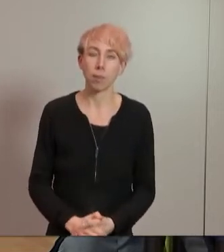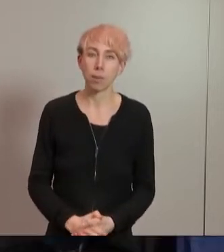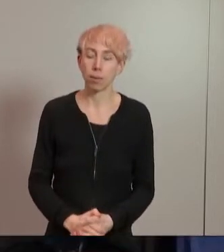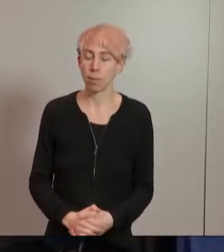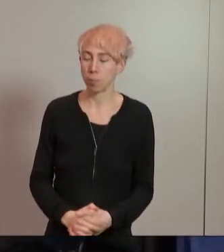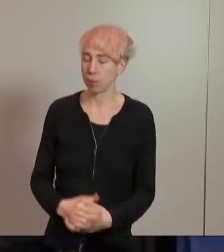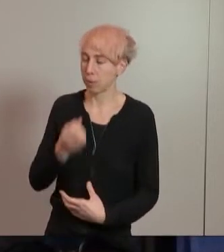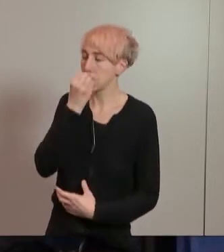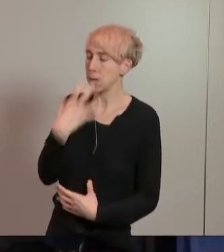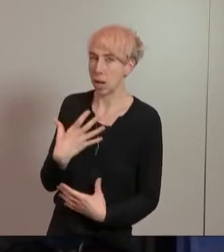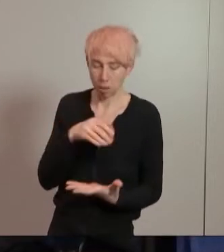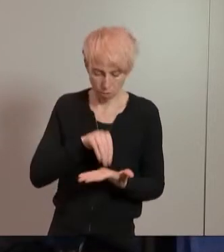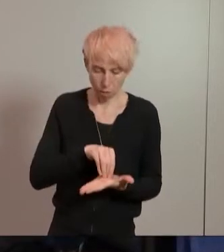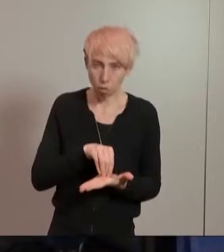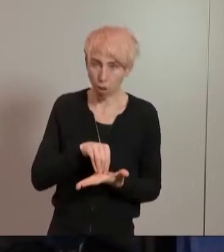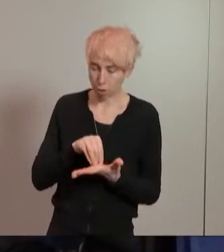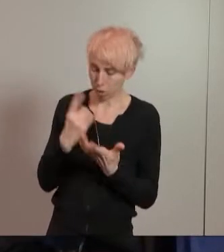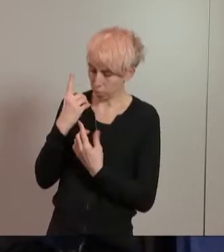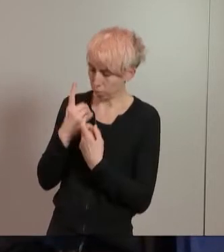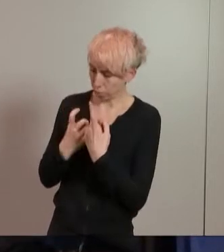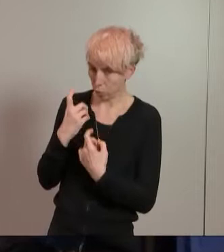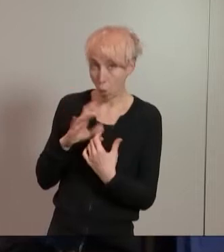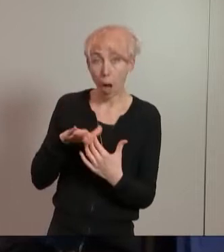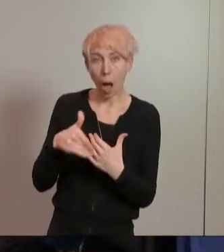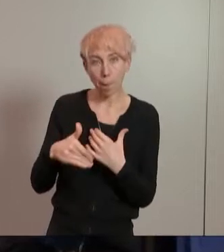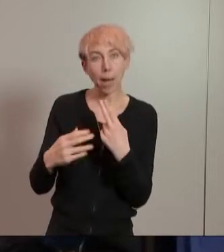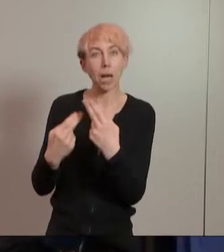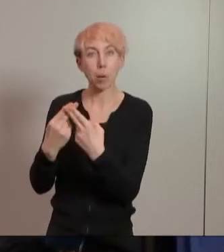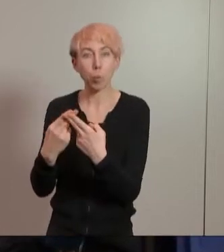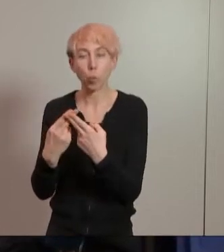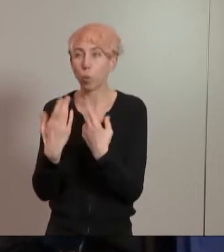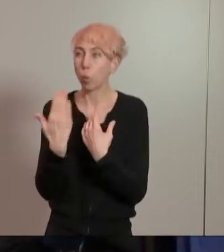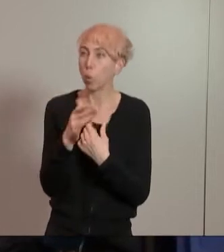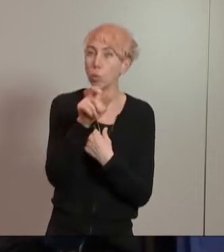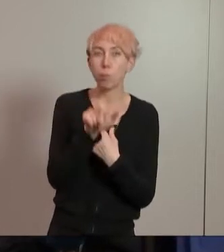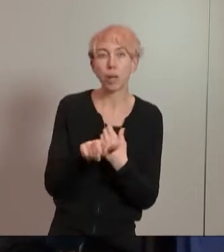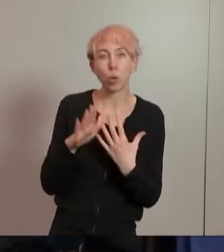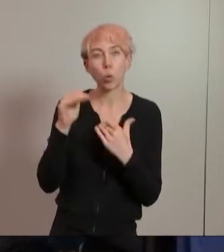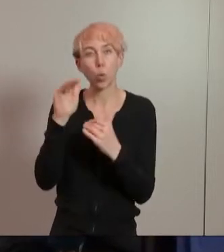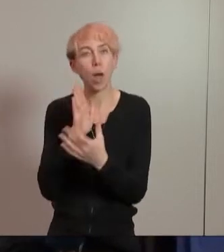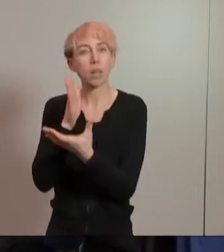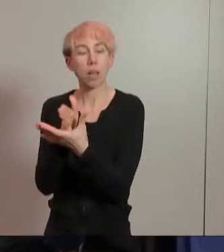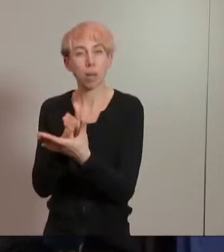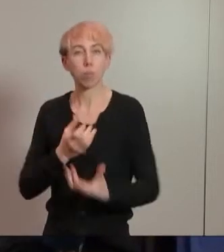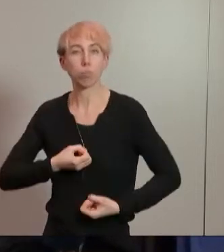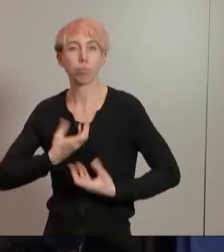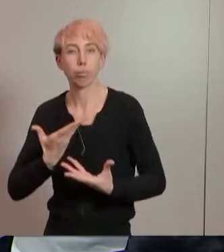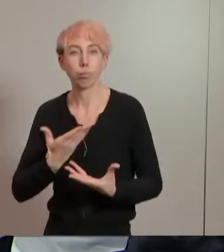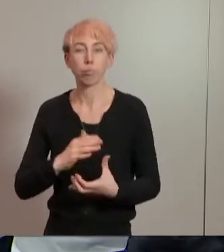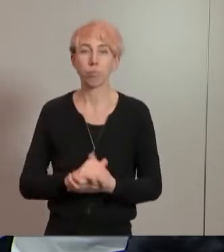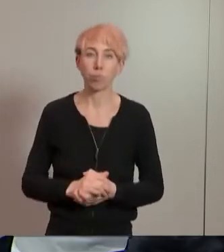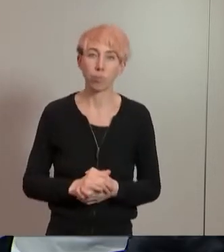Très bien, je note vos interrogations, on y répondra tout à l'heure. Est-ce que quelqu'un d'autre souhaite intervenir?